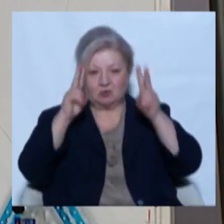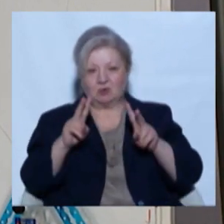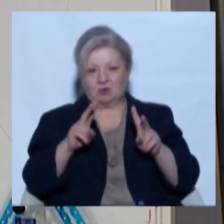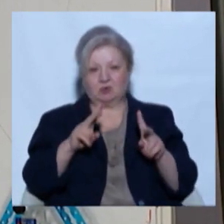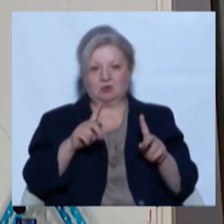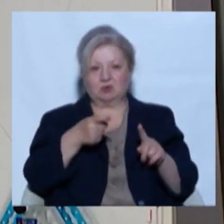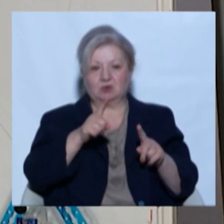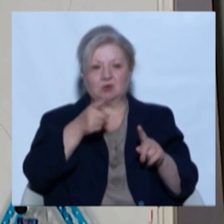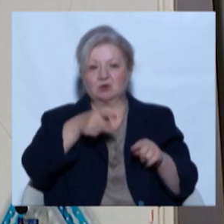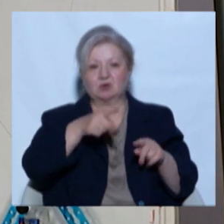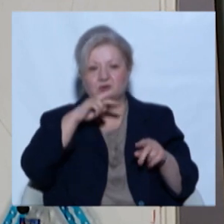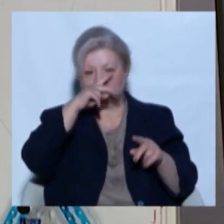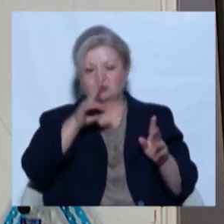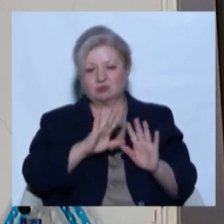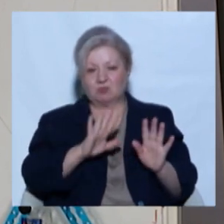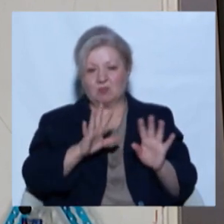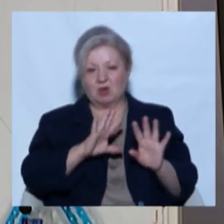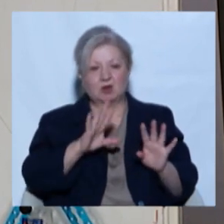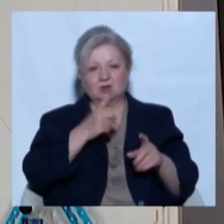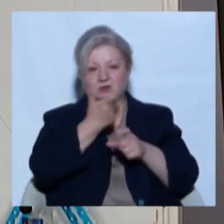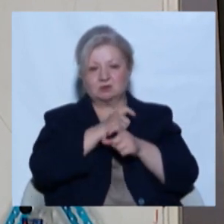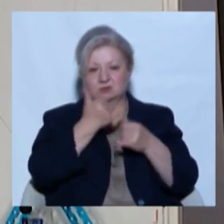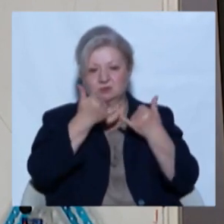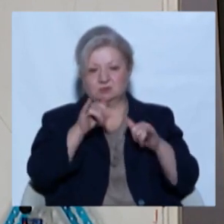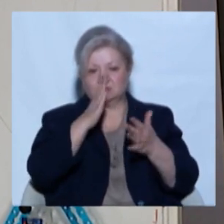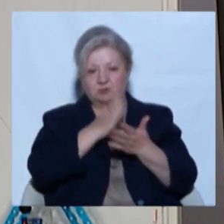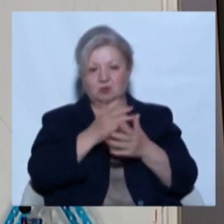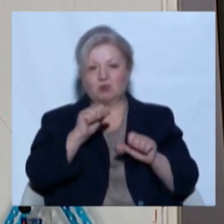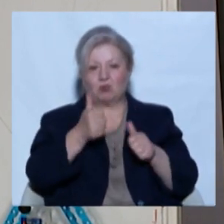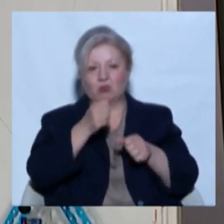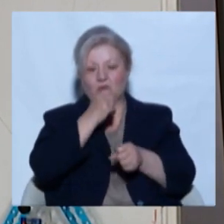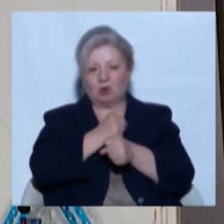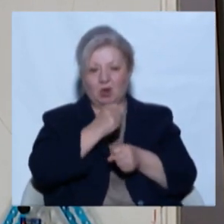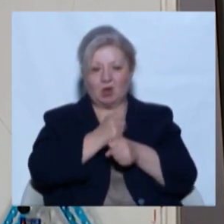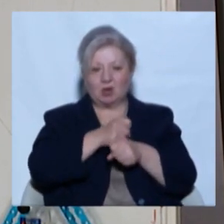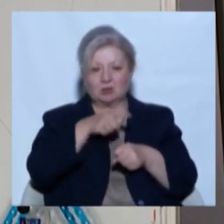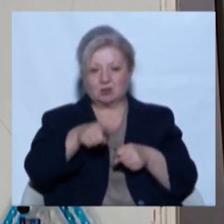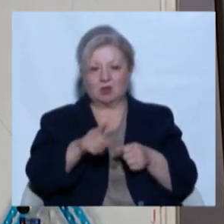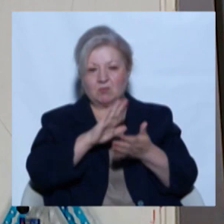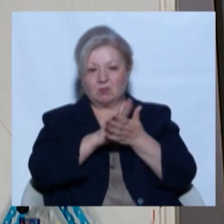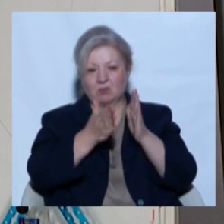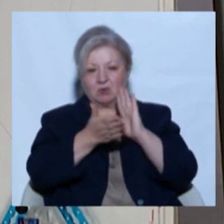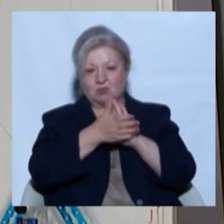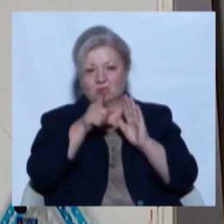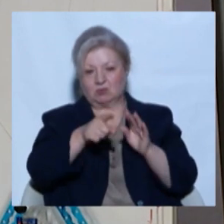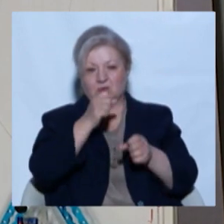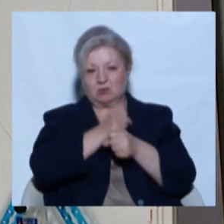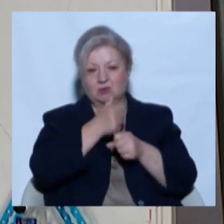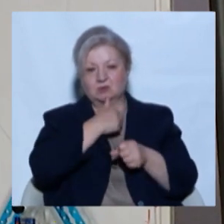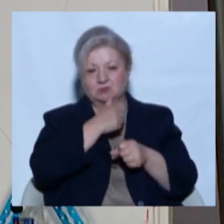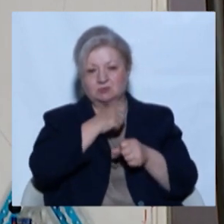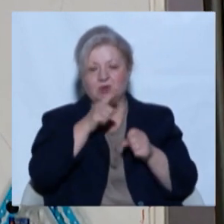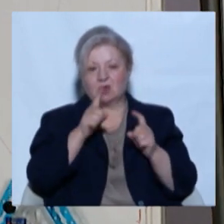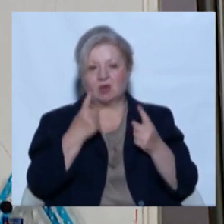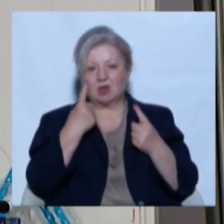მხოლოდ გამოუცდილობით გამოწვეული. ესაც შეცდომათ არ ითვლება, იმიტომ რომ საოცარია, როგორ მოახერხა აი ესეთ ვითარებაში მართლაც